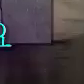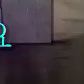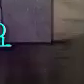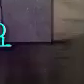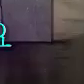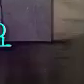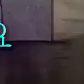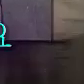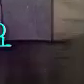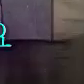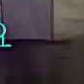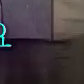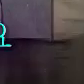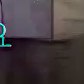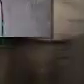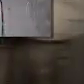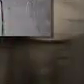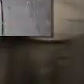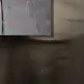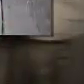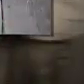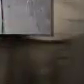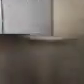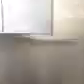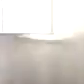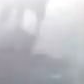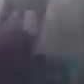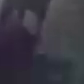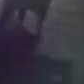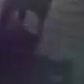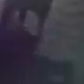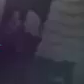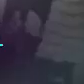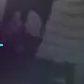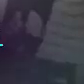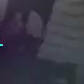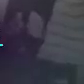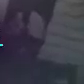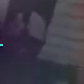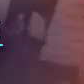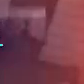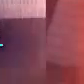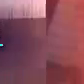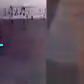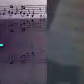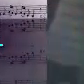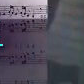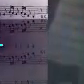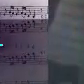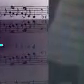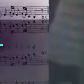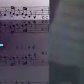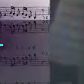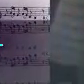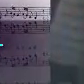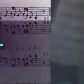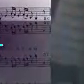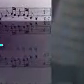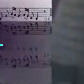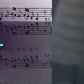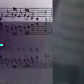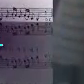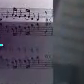아빠는 풍각쟁이야, 뭐. 엄마는 신춘쟁이야, 뭐.